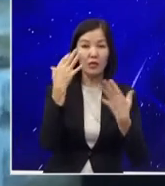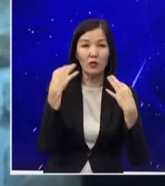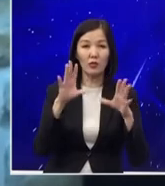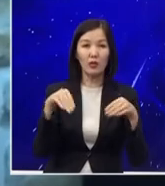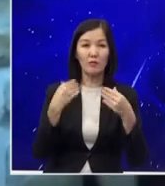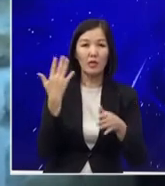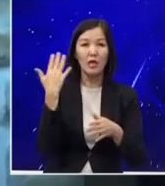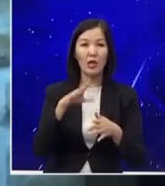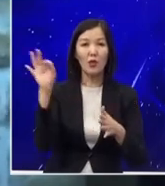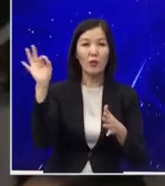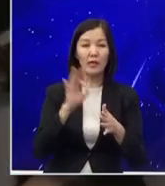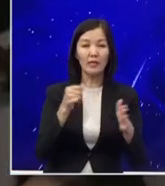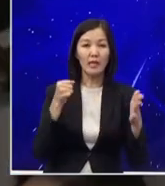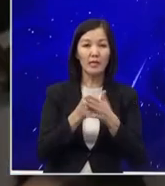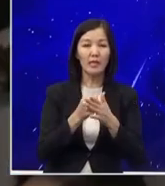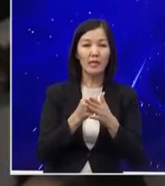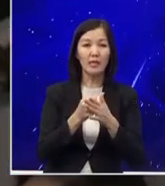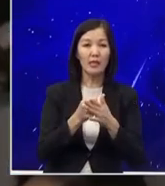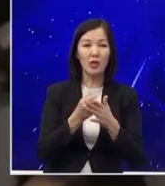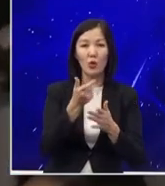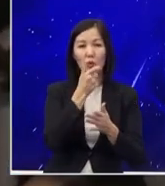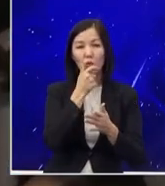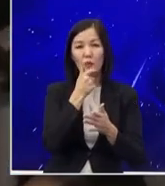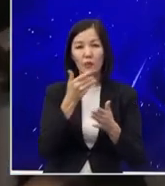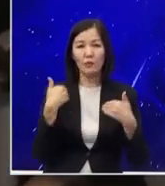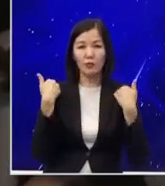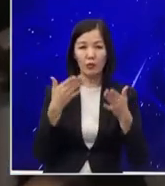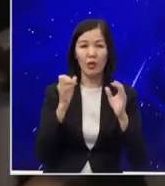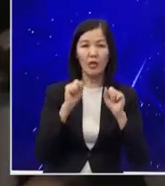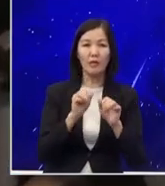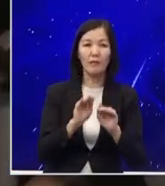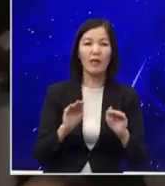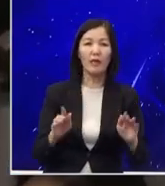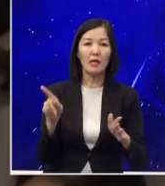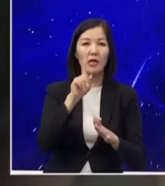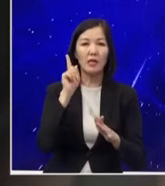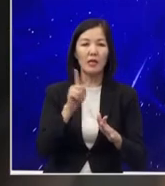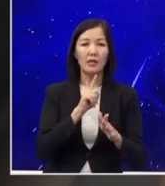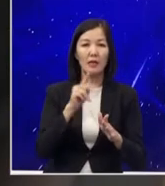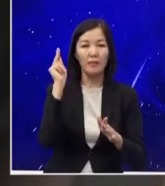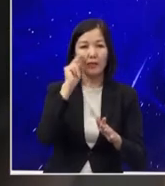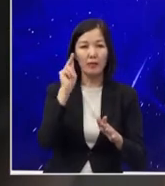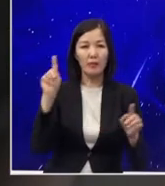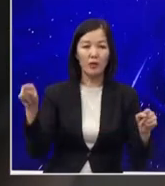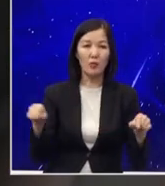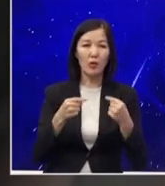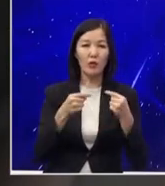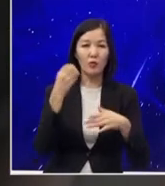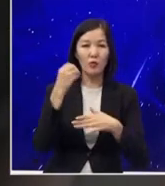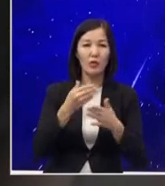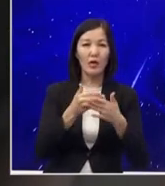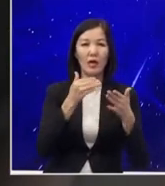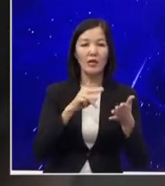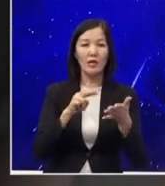залдары 50%-ға дейін көрермен жинап, қойылым ұсына алады. Балалар мен жасөспірімдерге арналған білім беру және оңалту